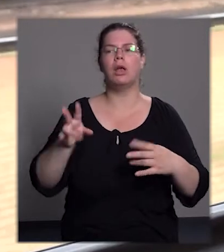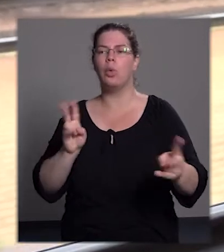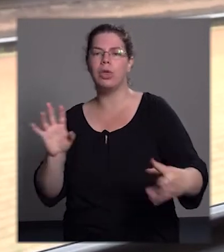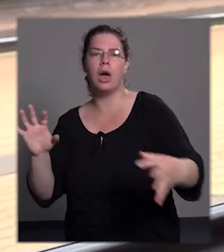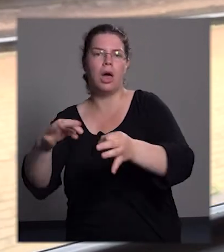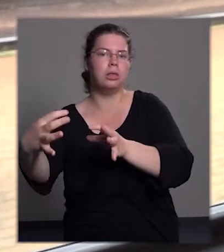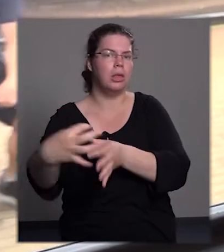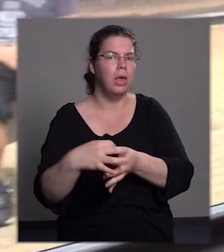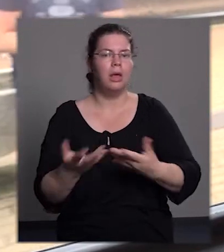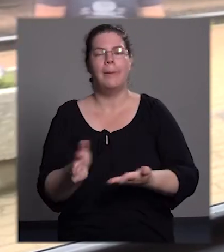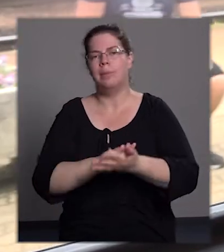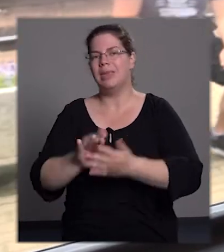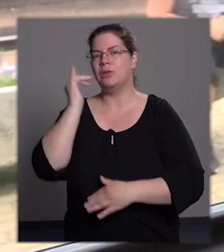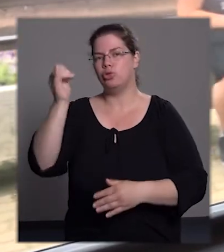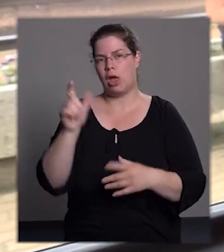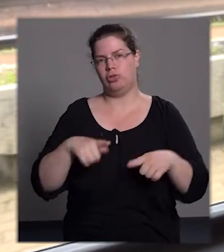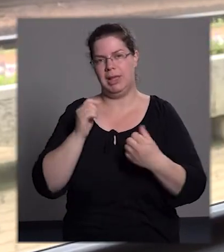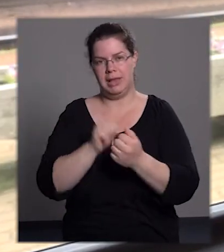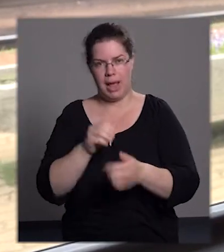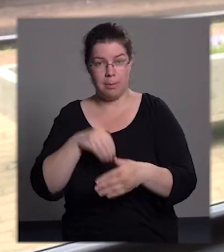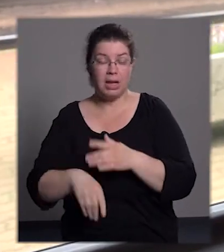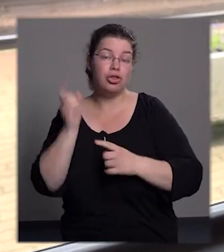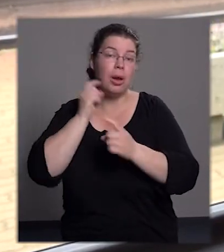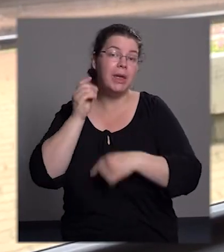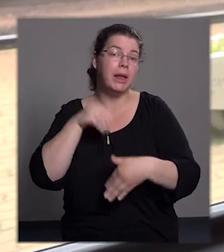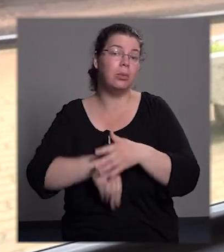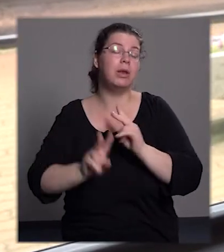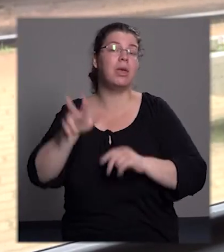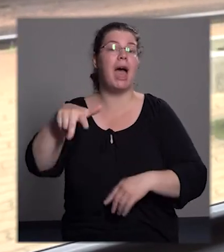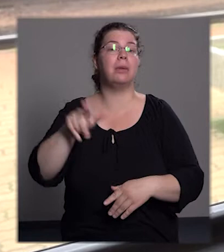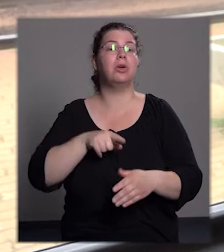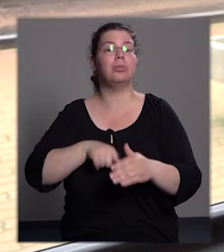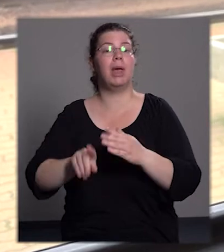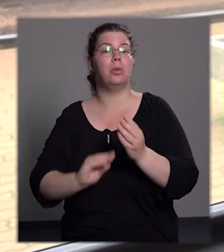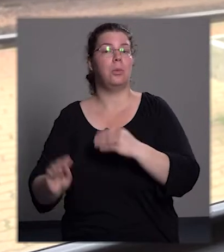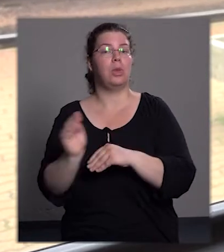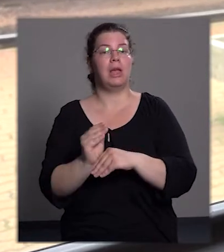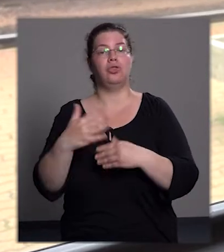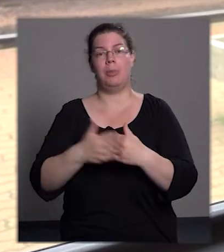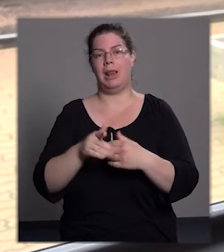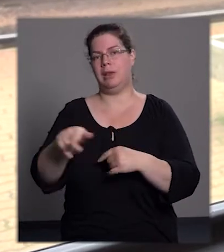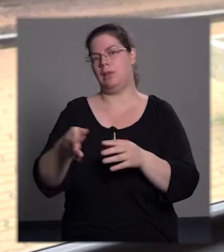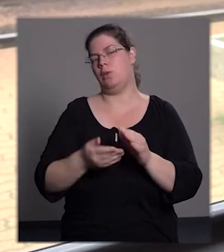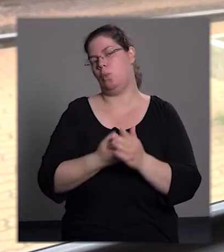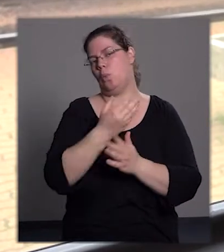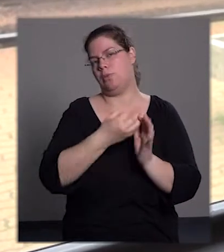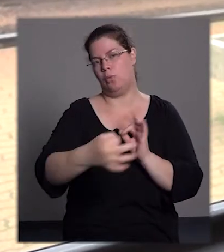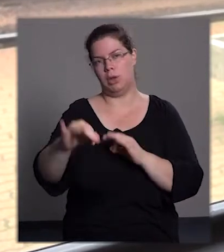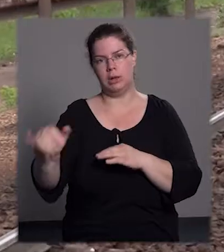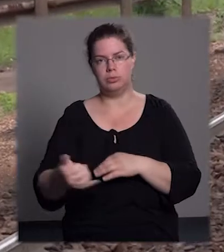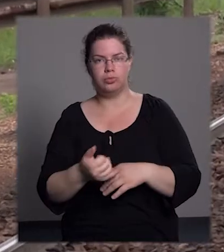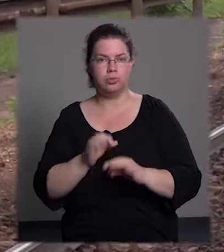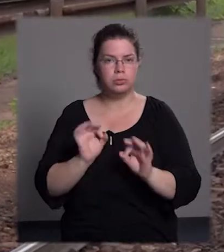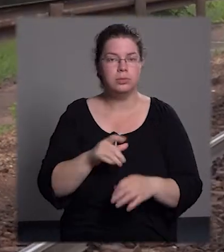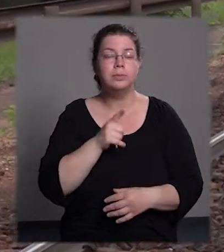utaslétszámmal. Mi abban nagyon reménykedünk, hogy el fog férni a 3-as metró pótlása mellett ez az új vonal is. Ennek